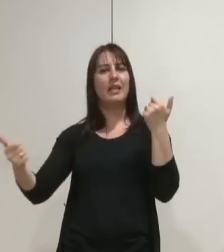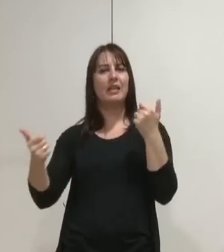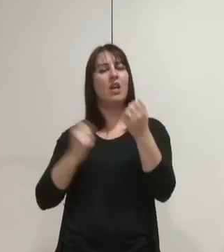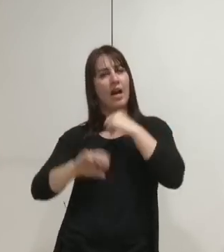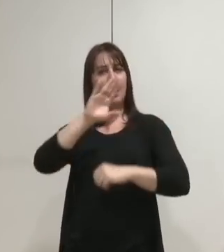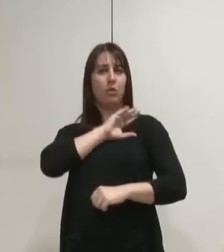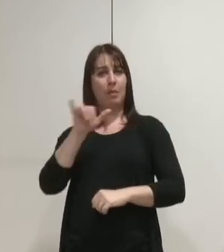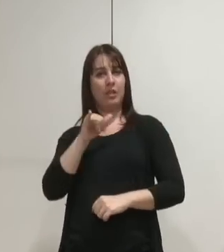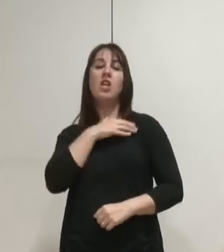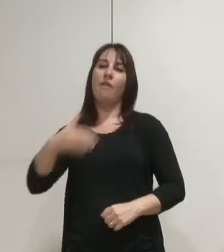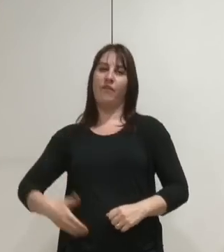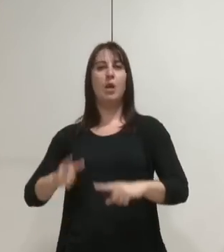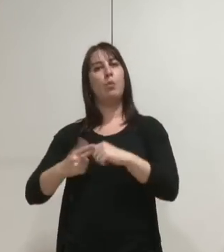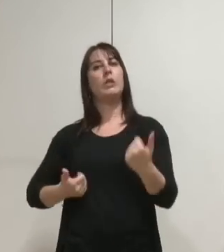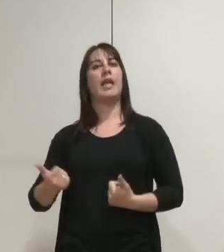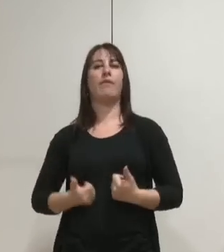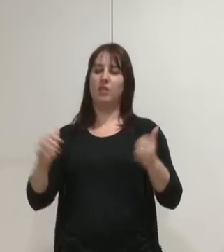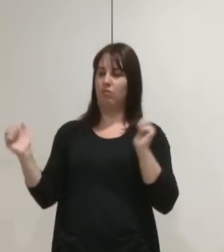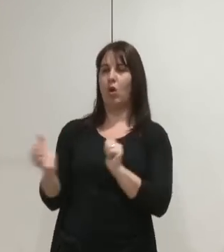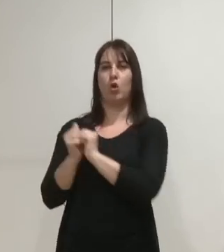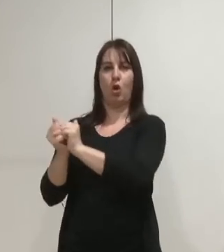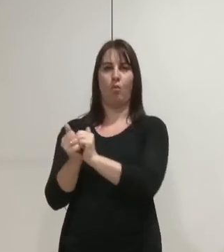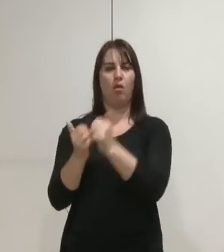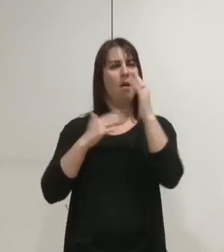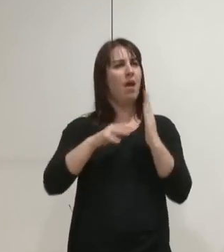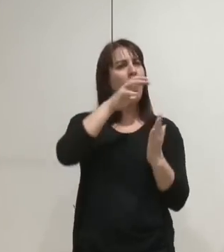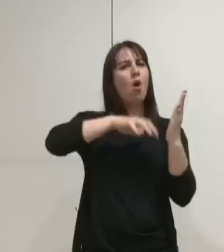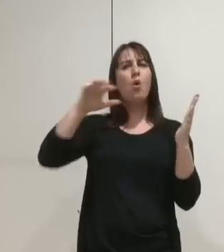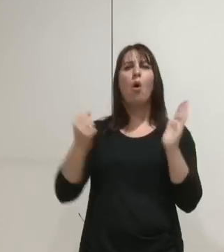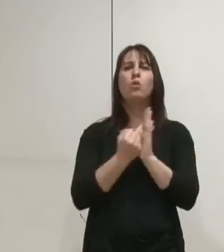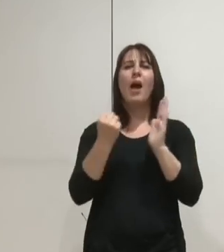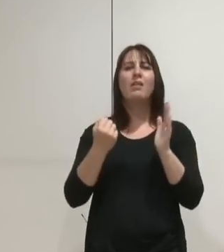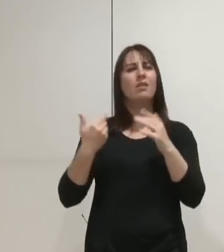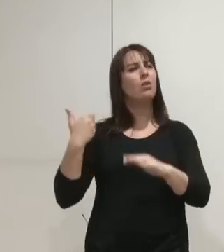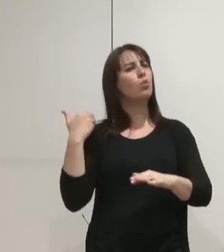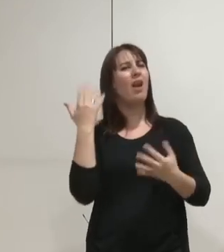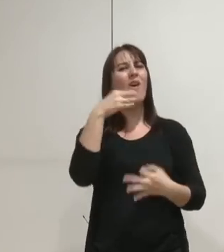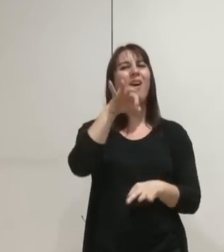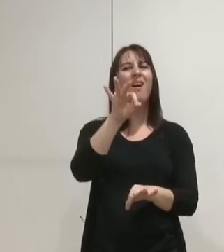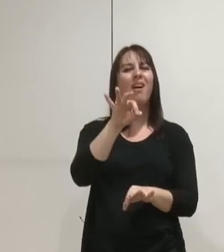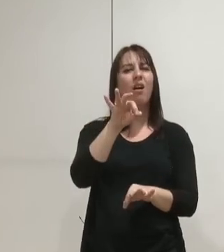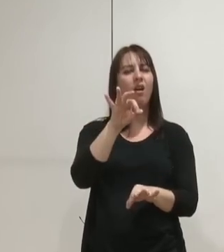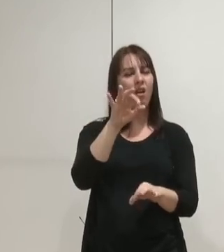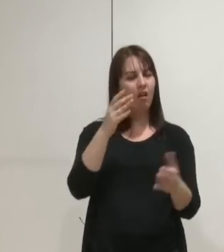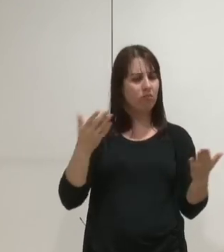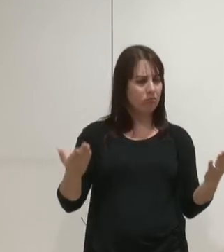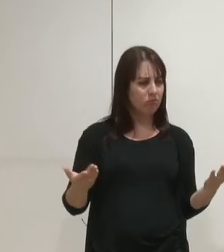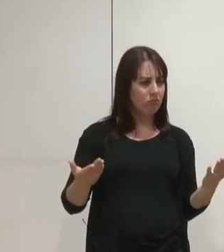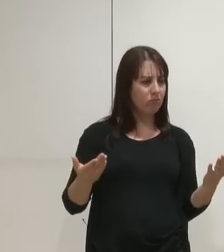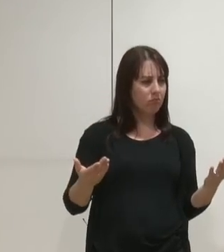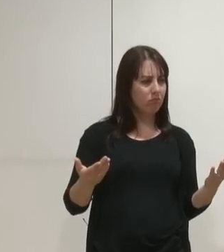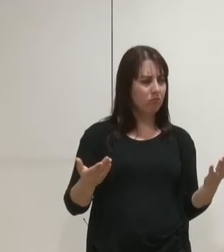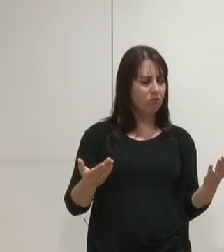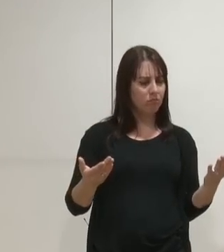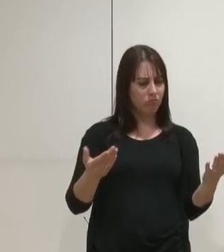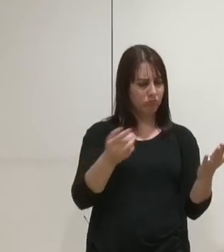ses services or le rendu acte que j'ai évoqué tout à l'heure le